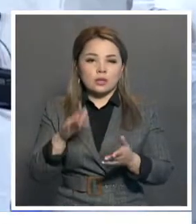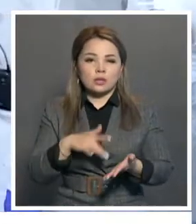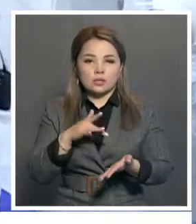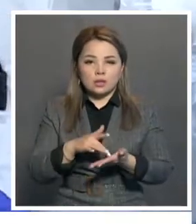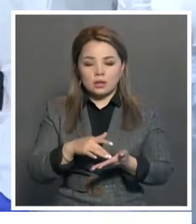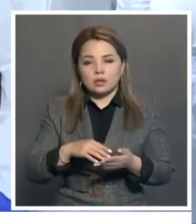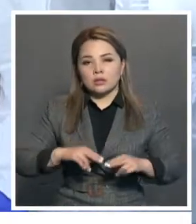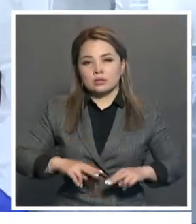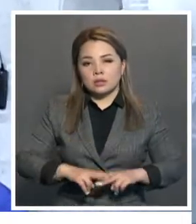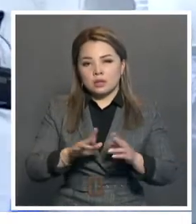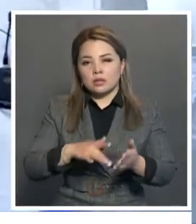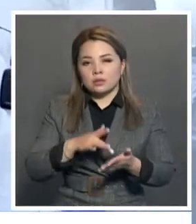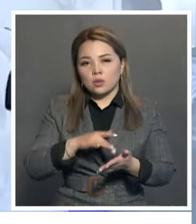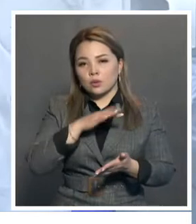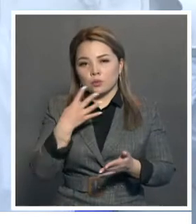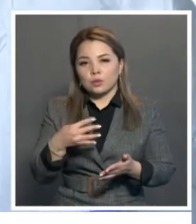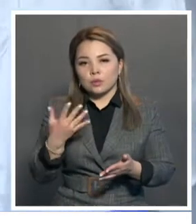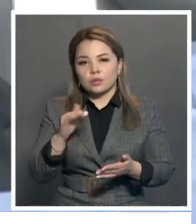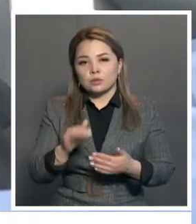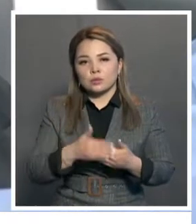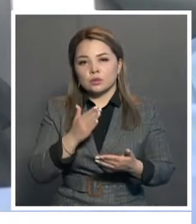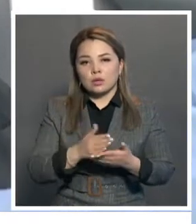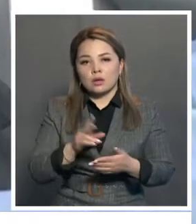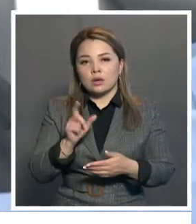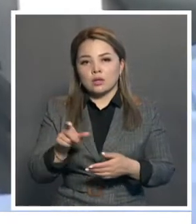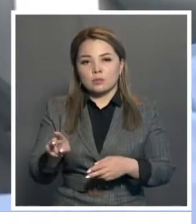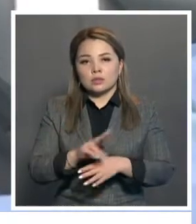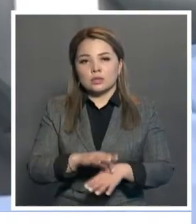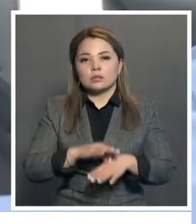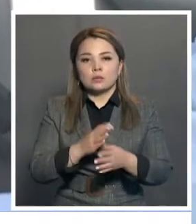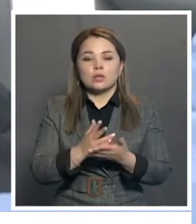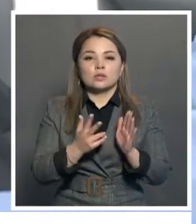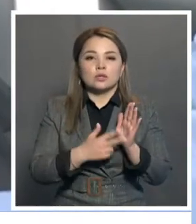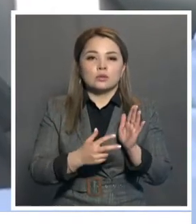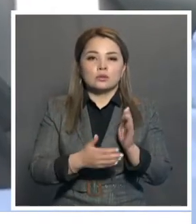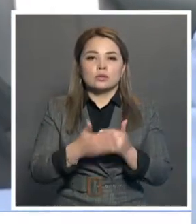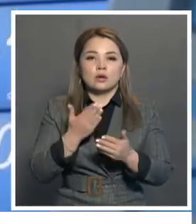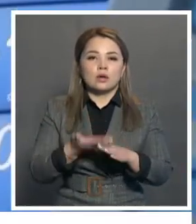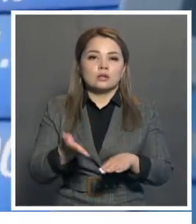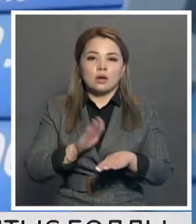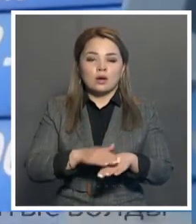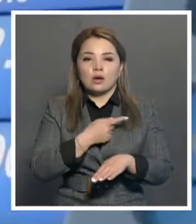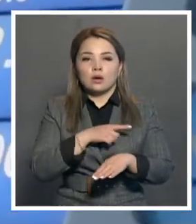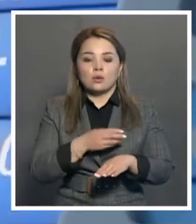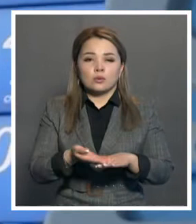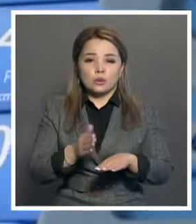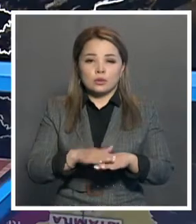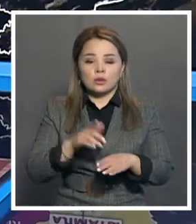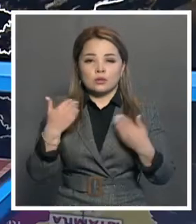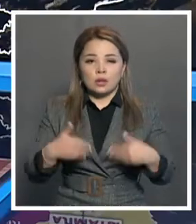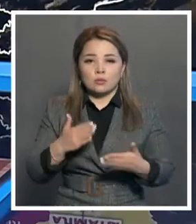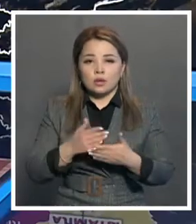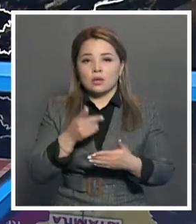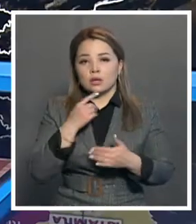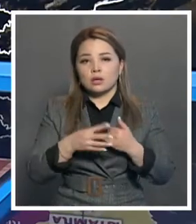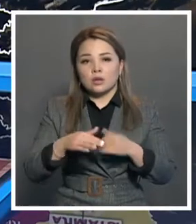мен Елордада көп. Ал қазір 45 мыңға жуық адам емделіп жатыр. Олардың 800-дей ауыр халде. 9 өңір әлі